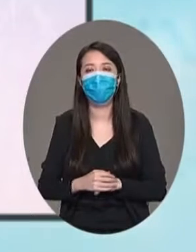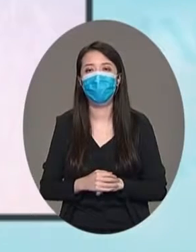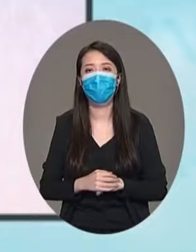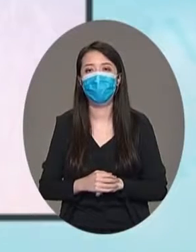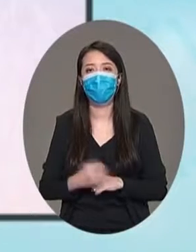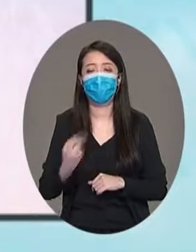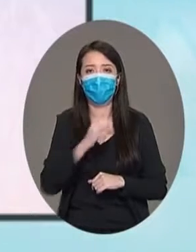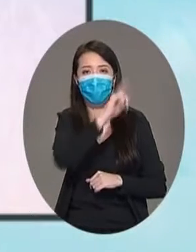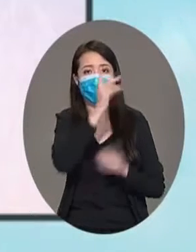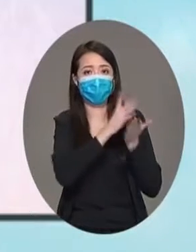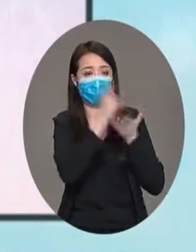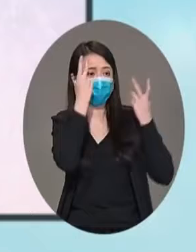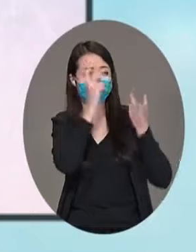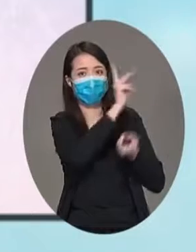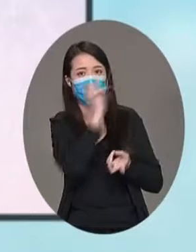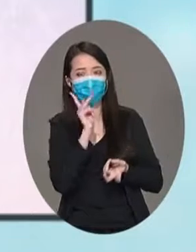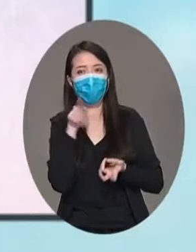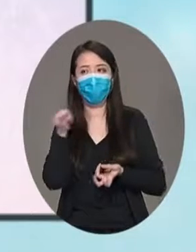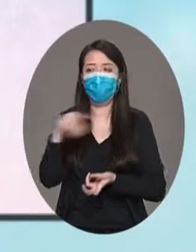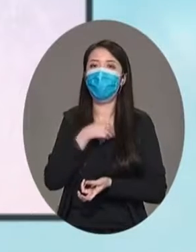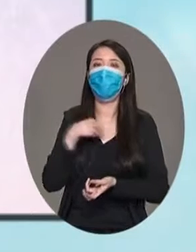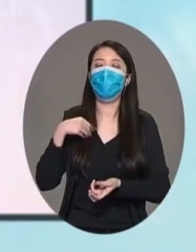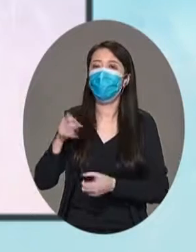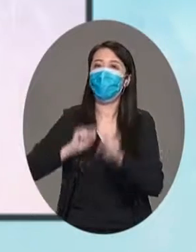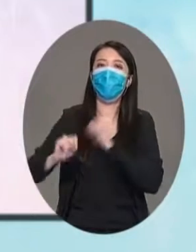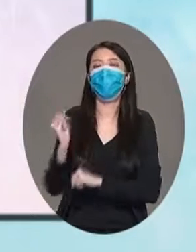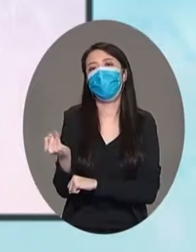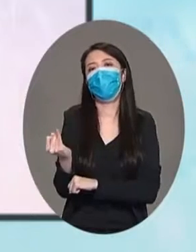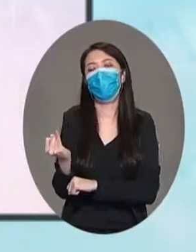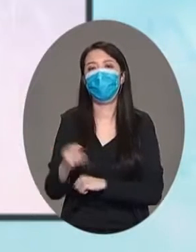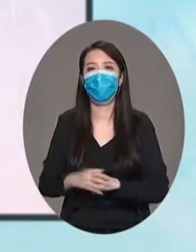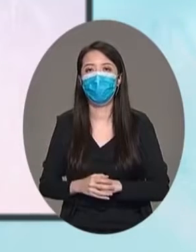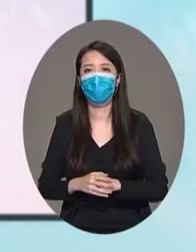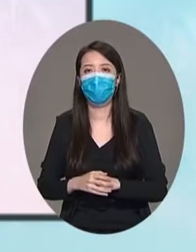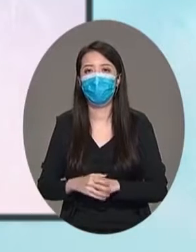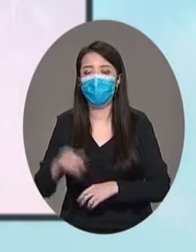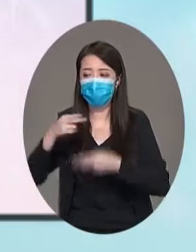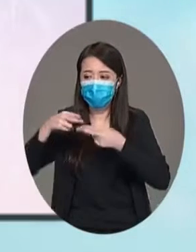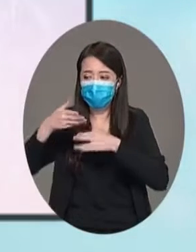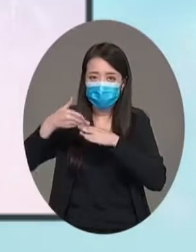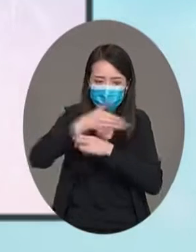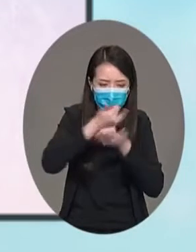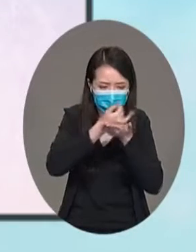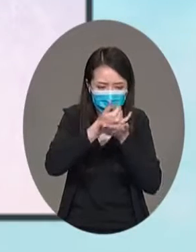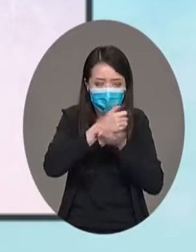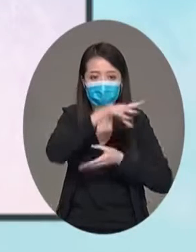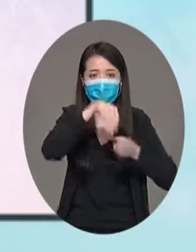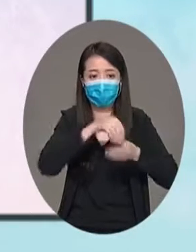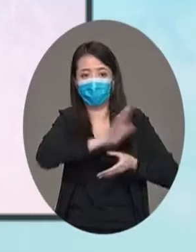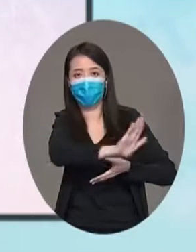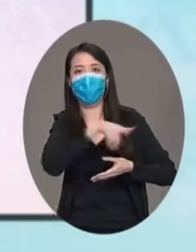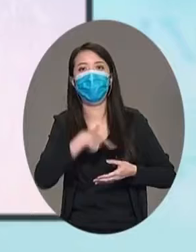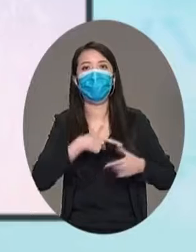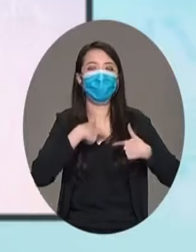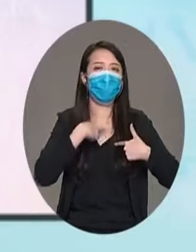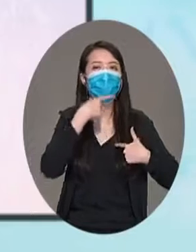又引述专家意见，形容被告的行为远低于标准，手术前没有全面评估包括事主的心